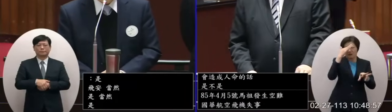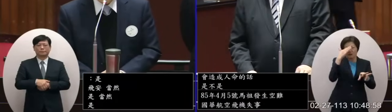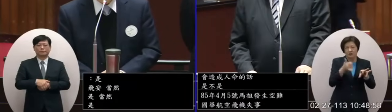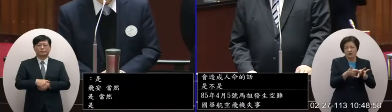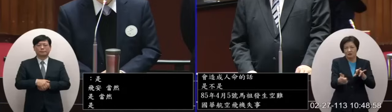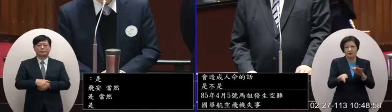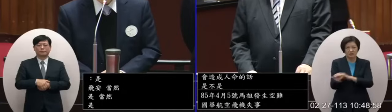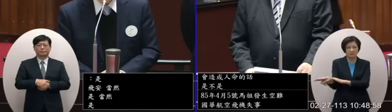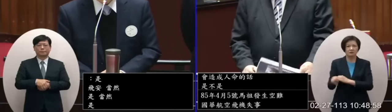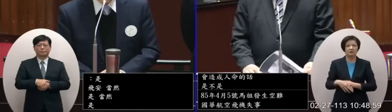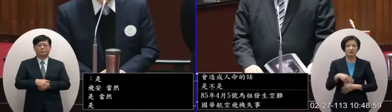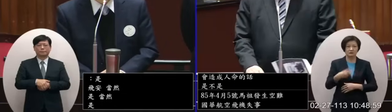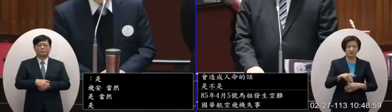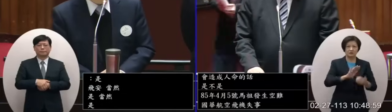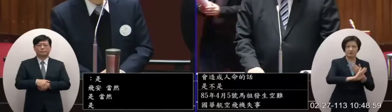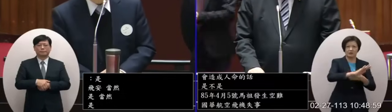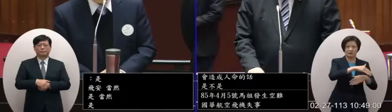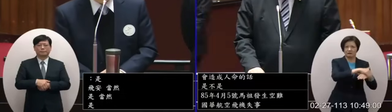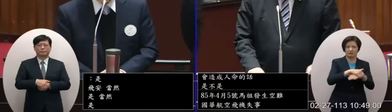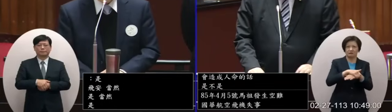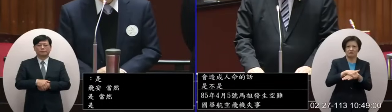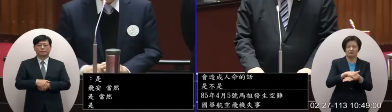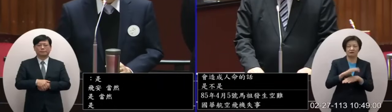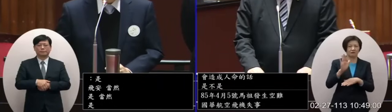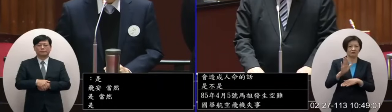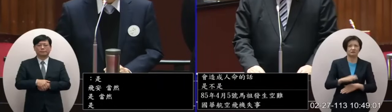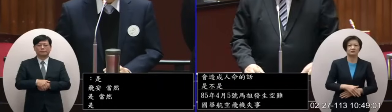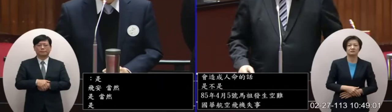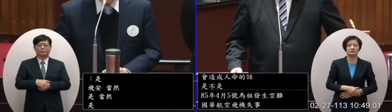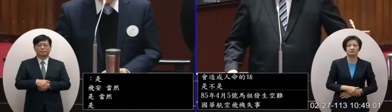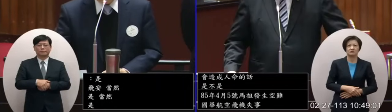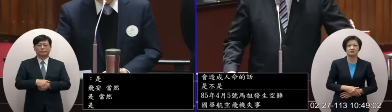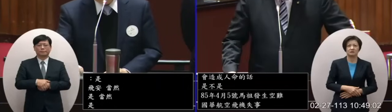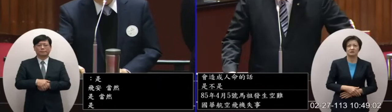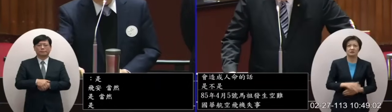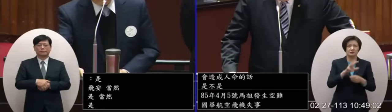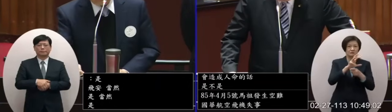甚至还救了一些人啊，我们非常感佩啊。